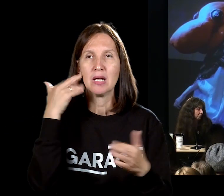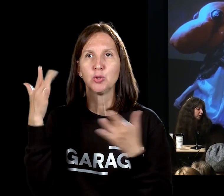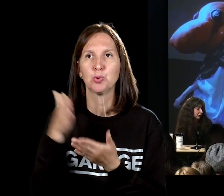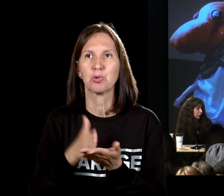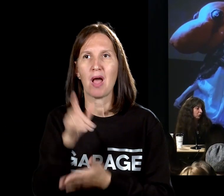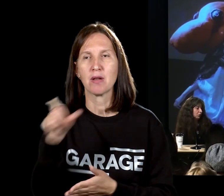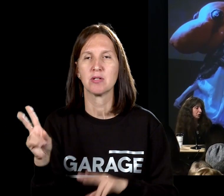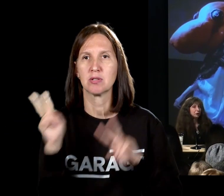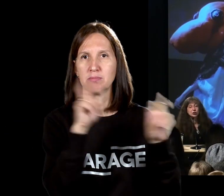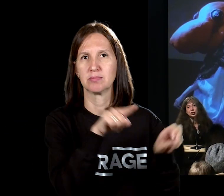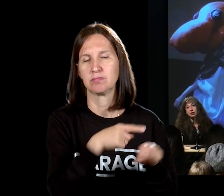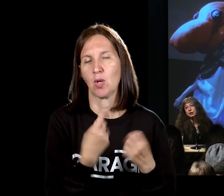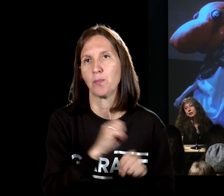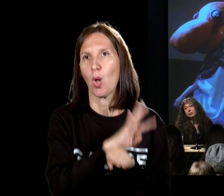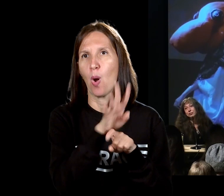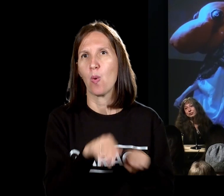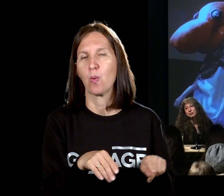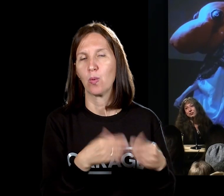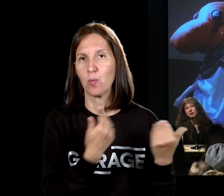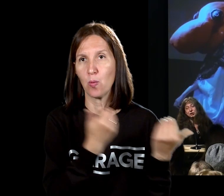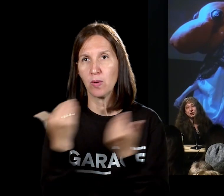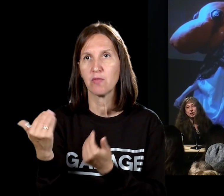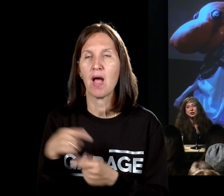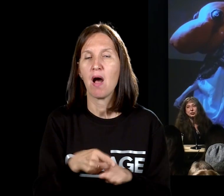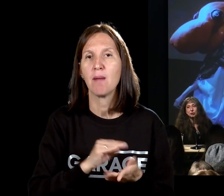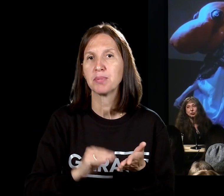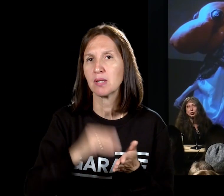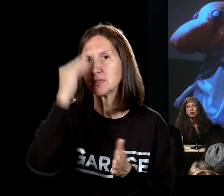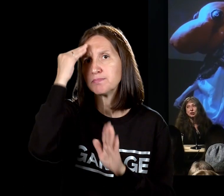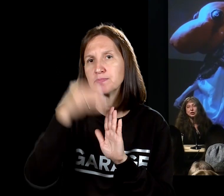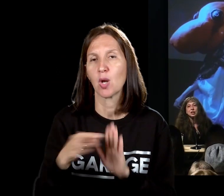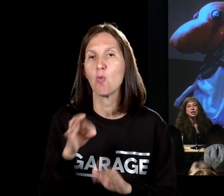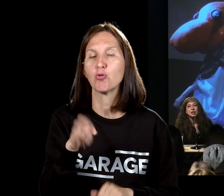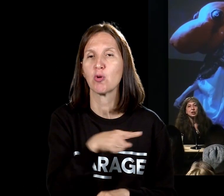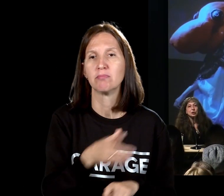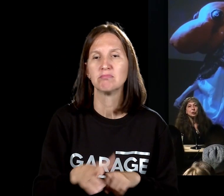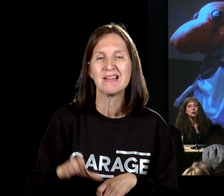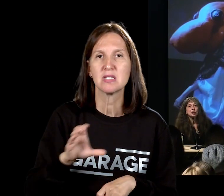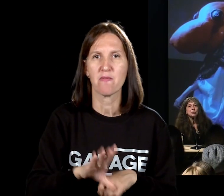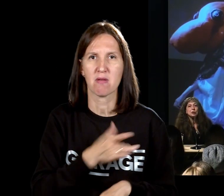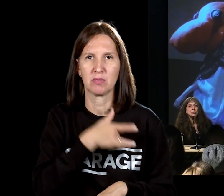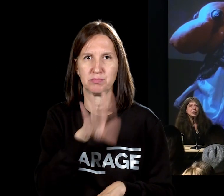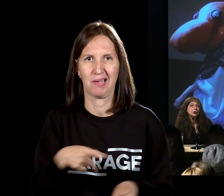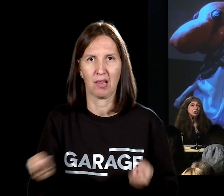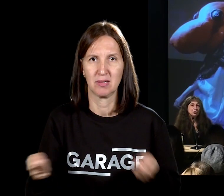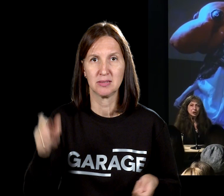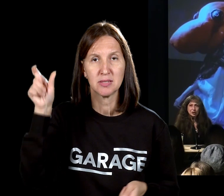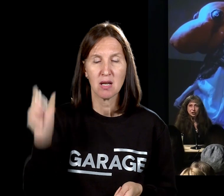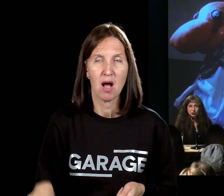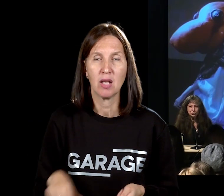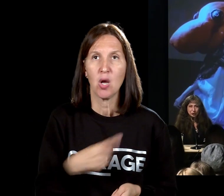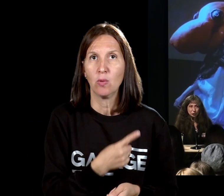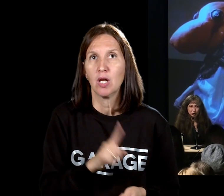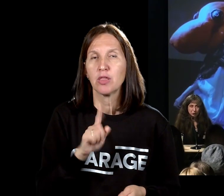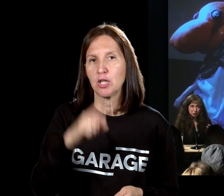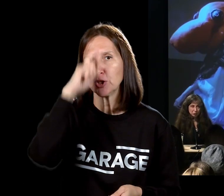«Король убил» – это пьеса о сверхтиране. Сверхтиране, который настолько тиран, что он даже не понимает, что он